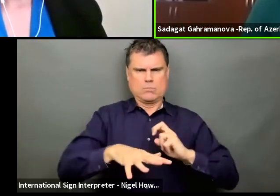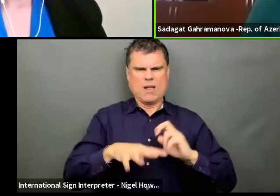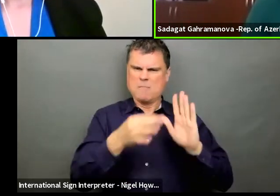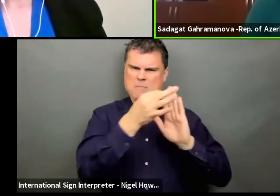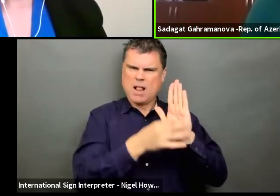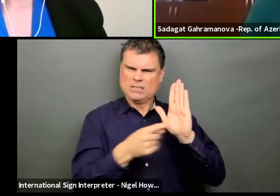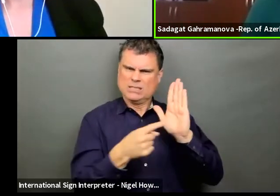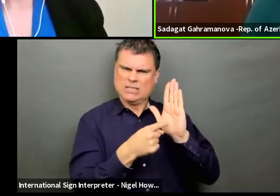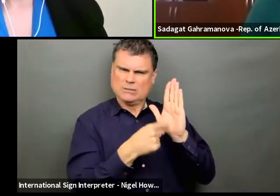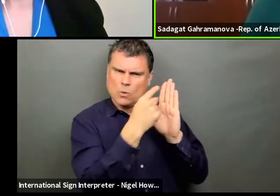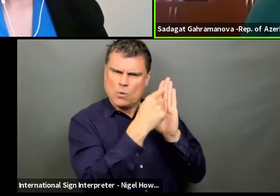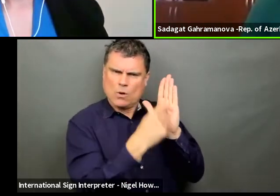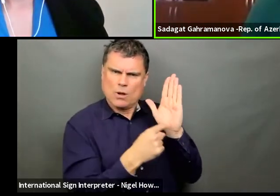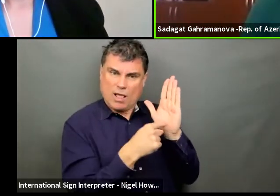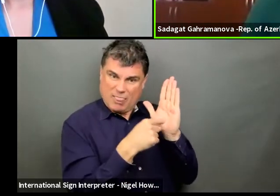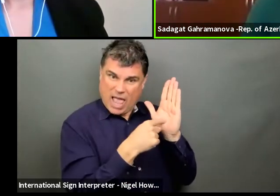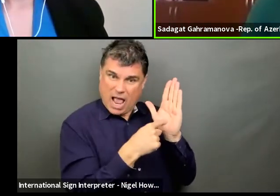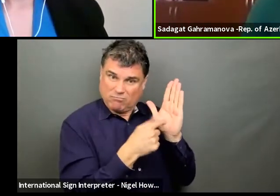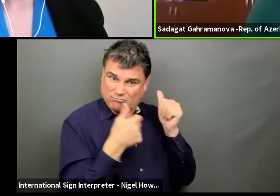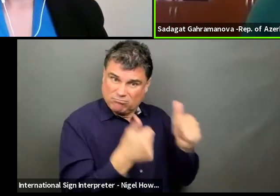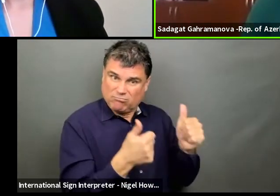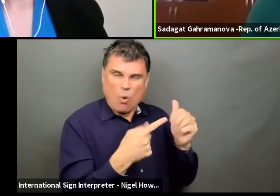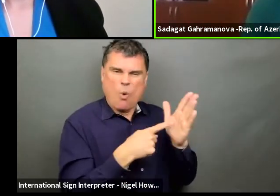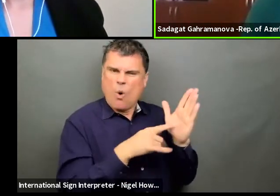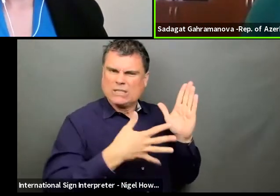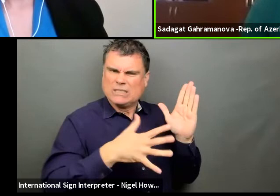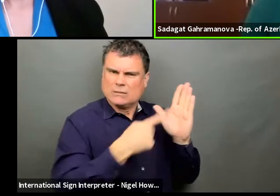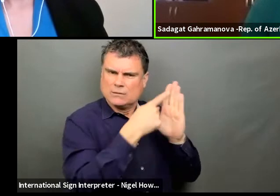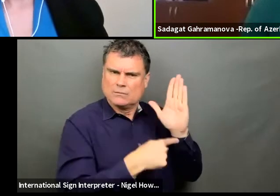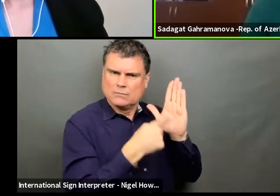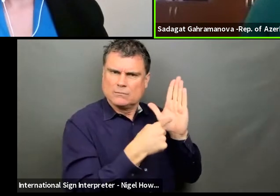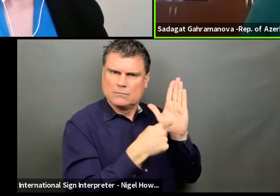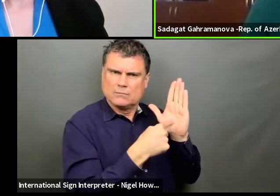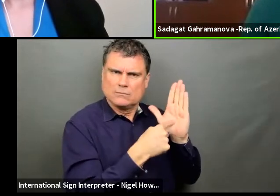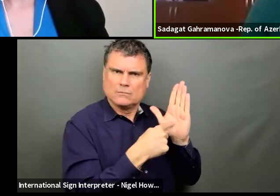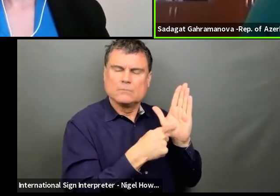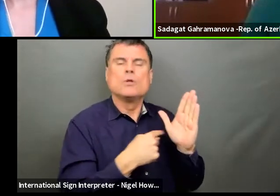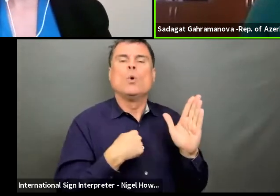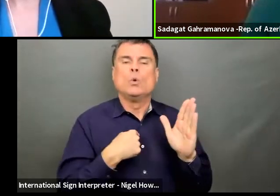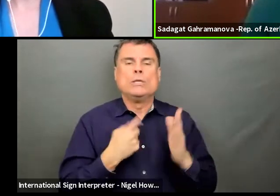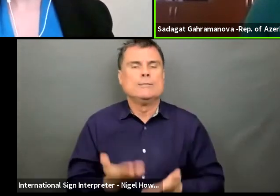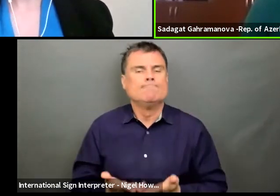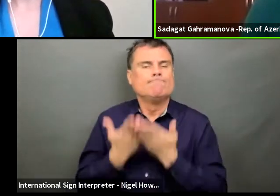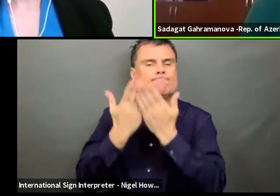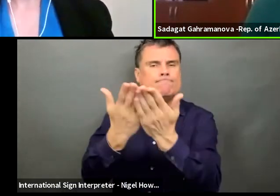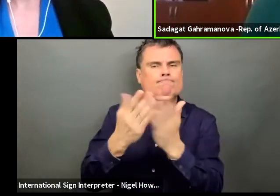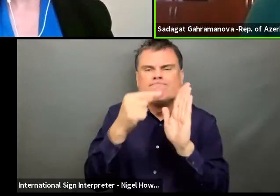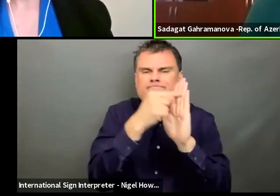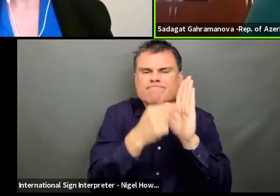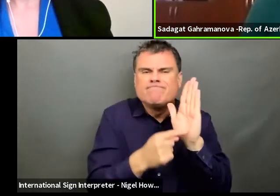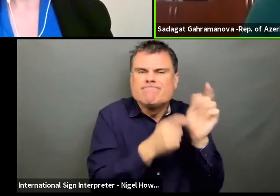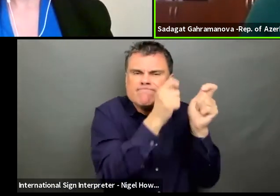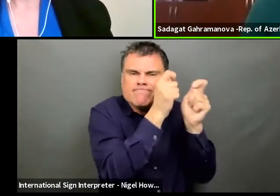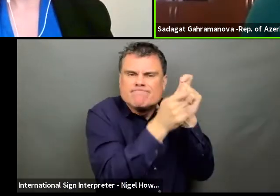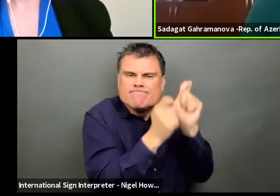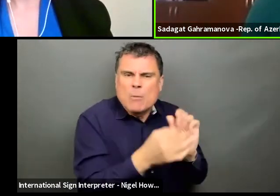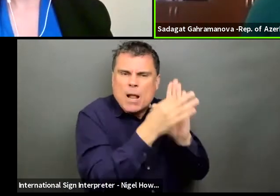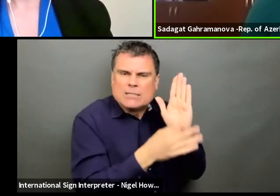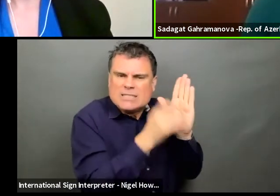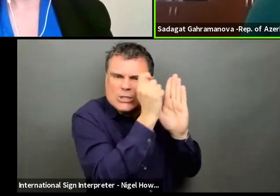структур в этом направлении и повышению осведомленности населения. При поддержке